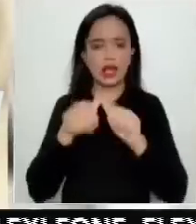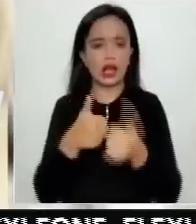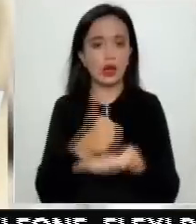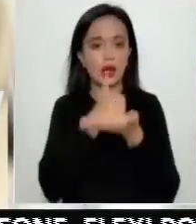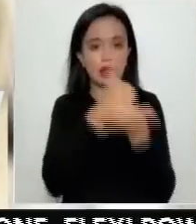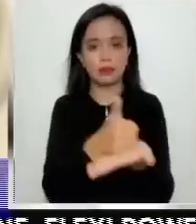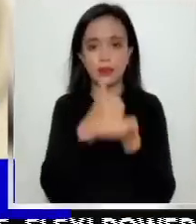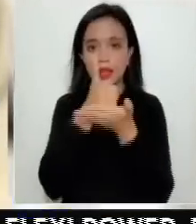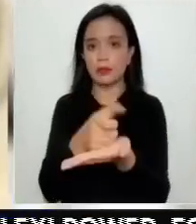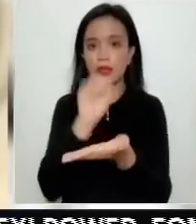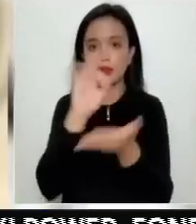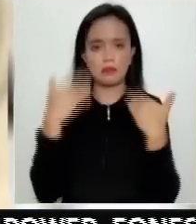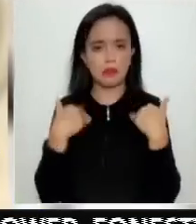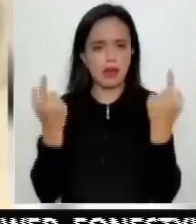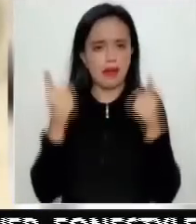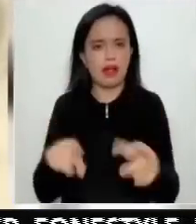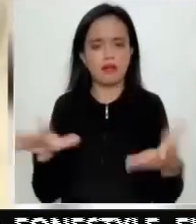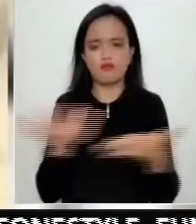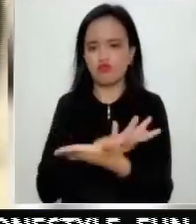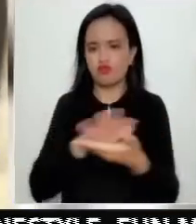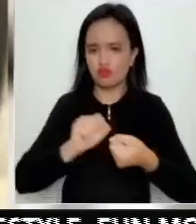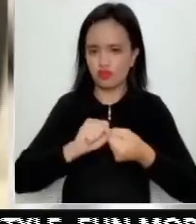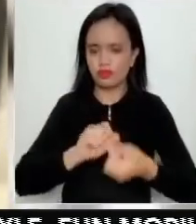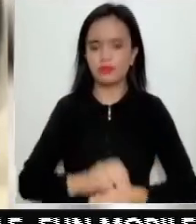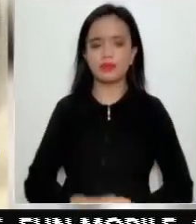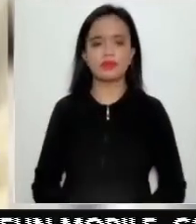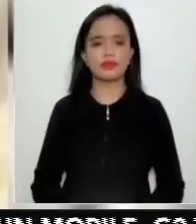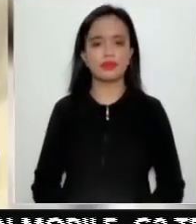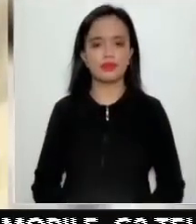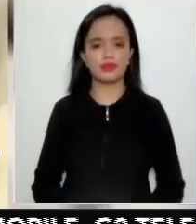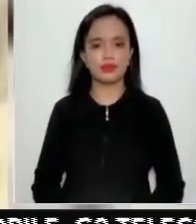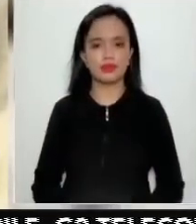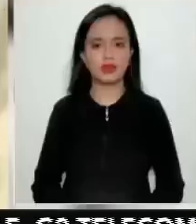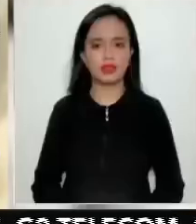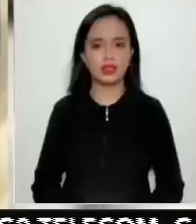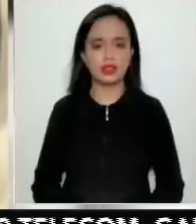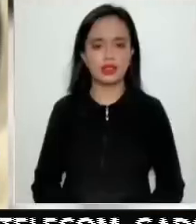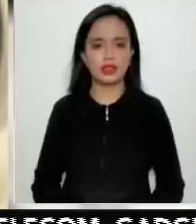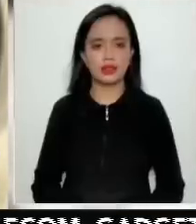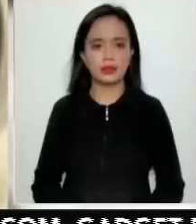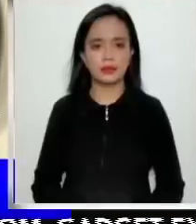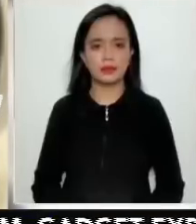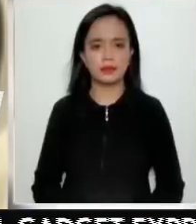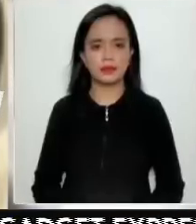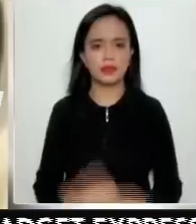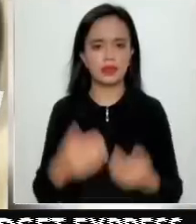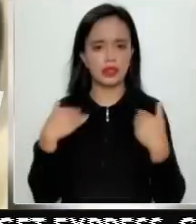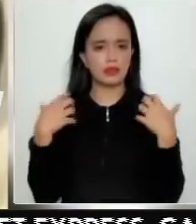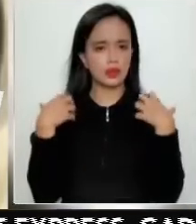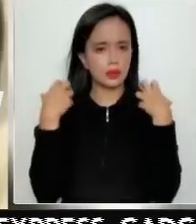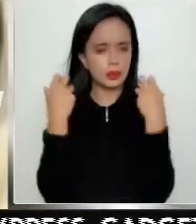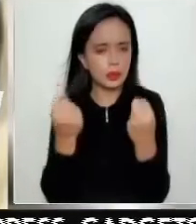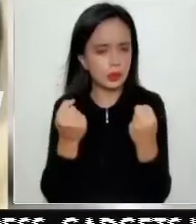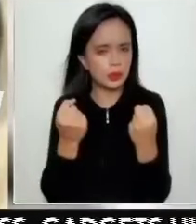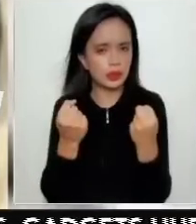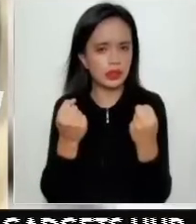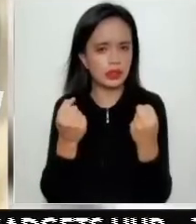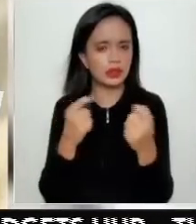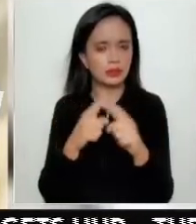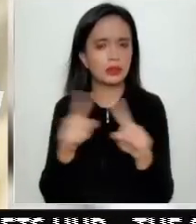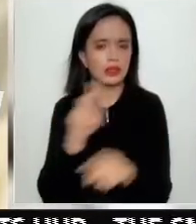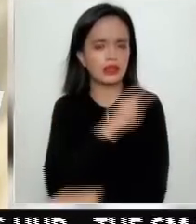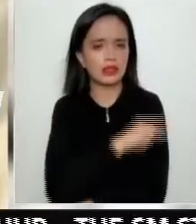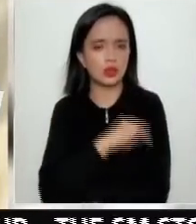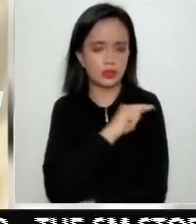When we strengthen the capability of the AFP, it is but natural because